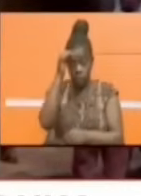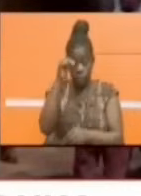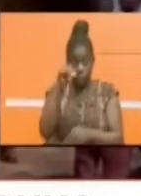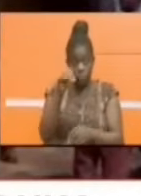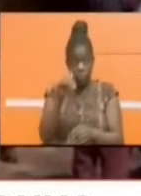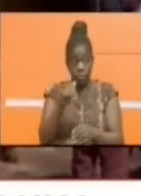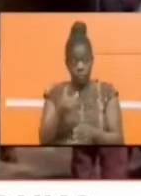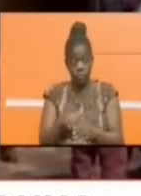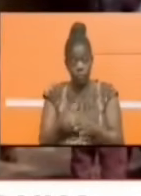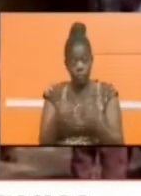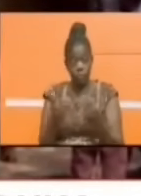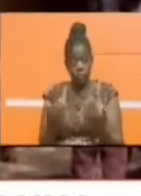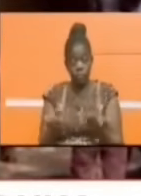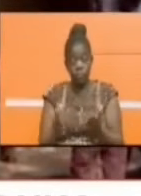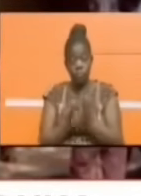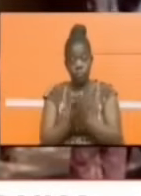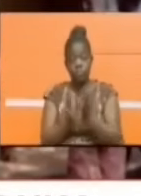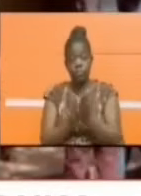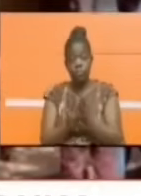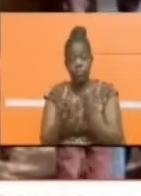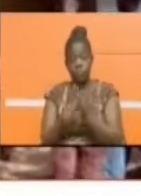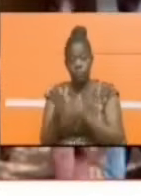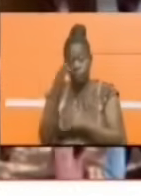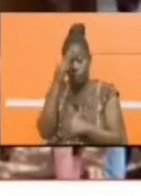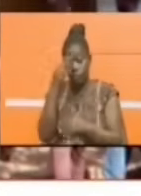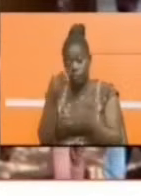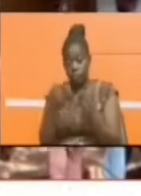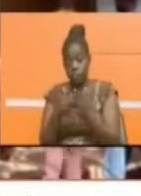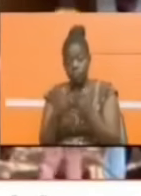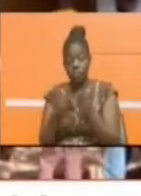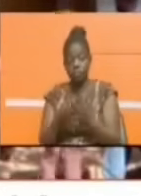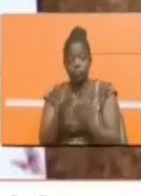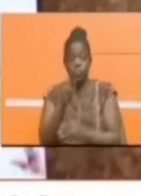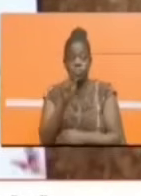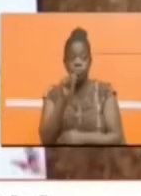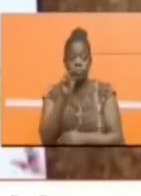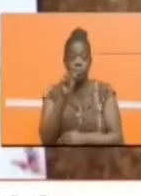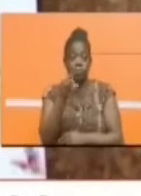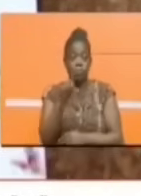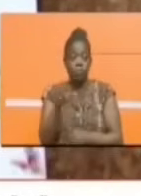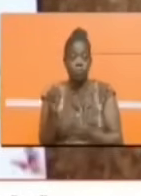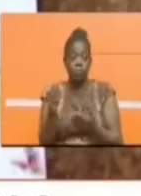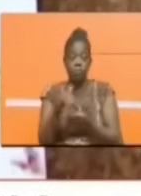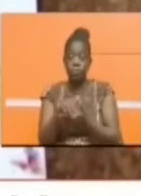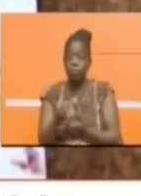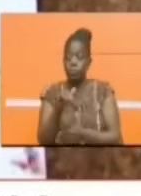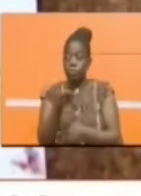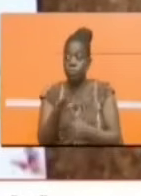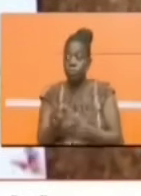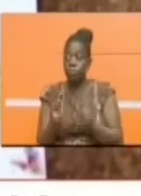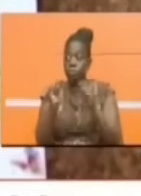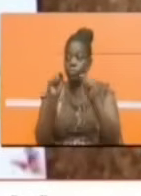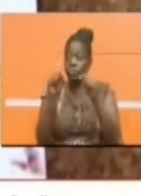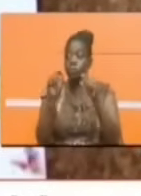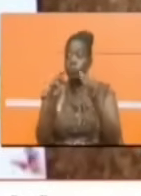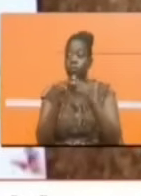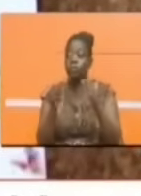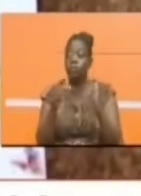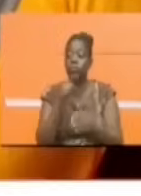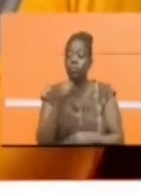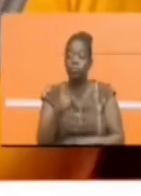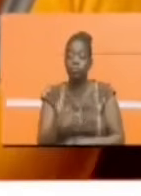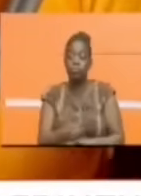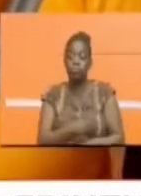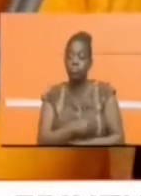n'ekikomeko. Abannyola ensonga emulemesezza okukwata Mike Katende bawamu Nabikathi Nakuyago balumiza okulumba amaka ga Nazaro gye